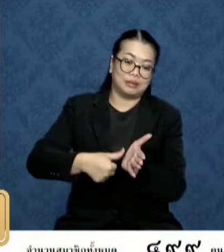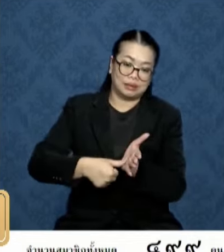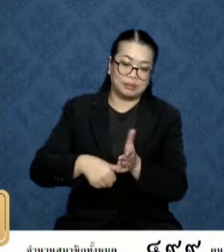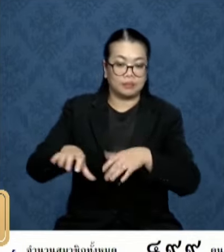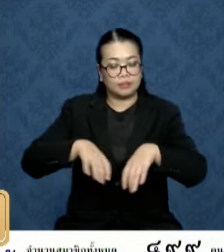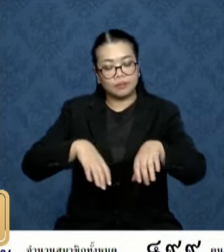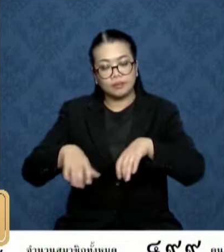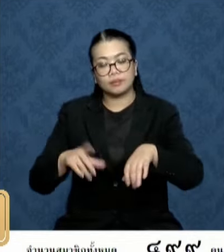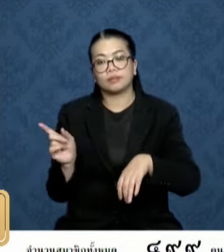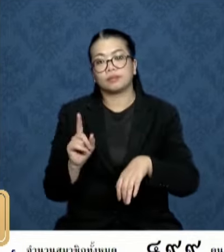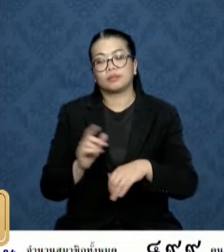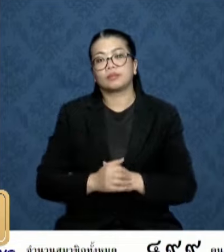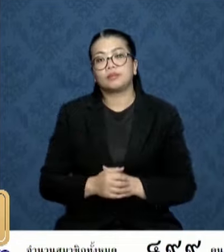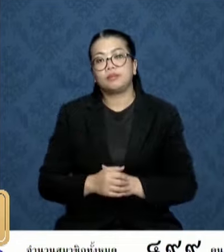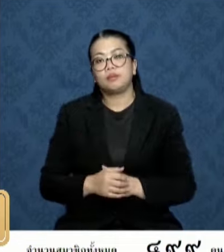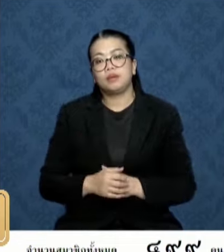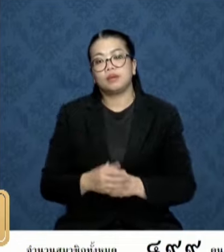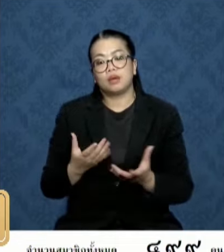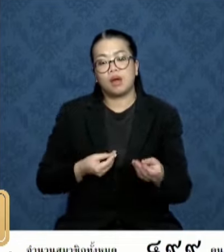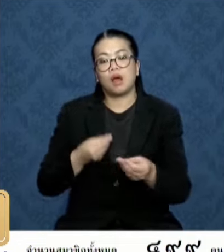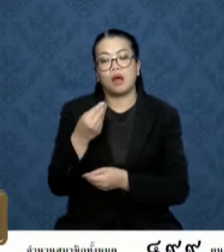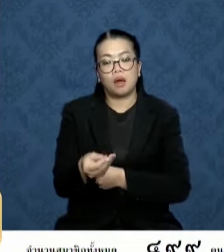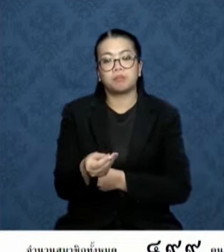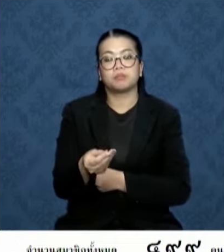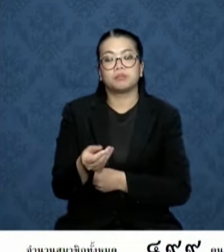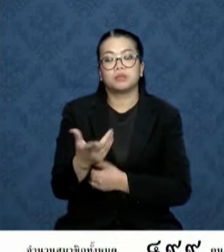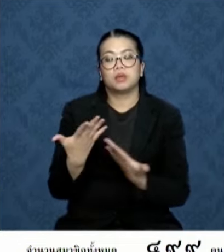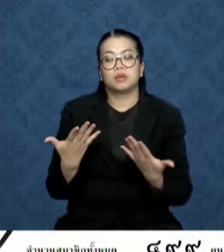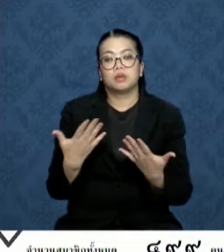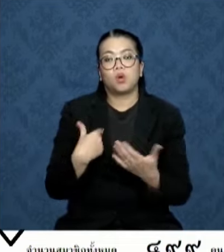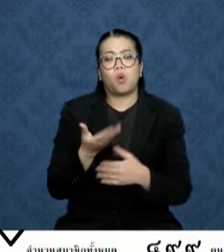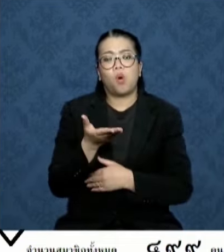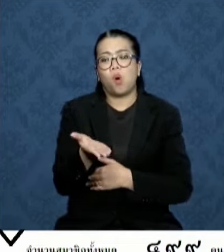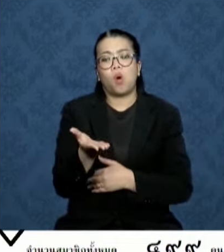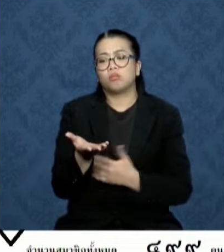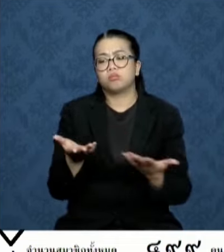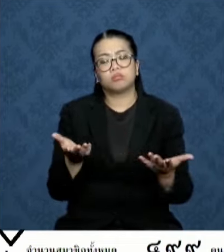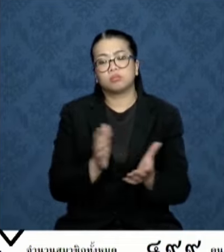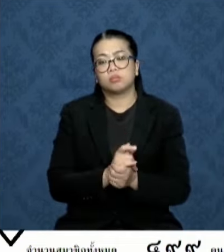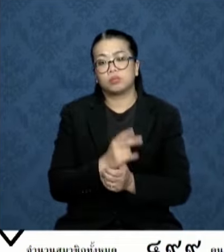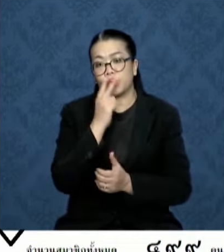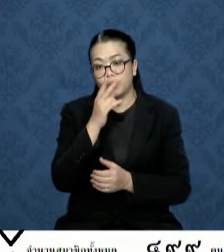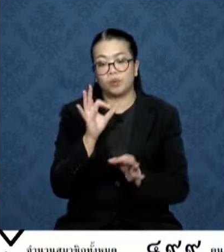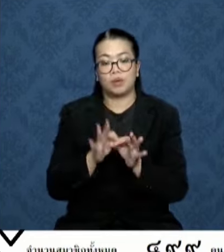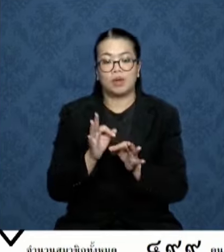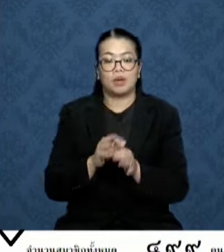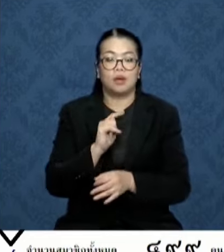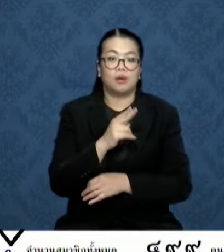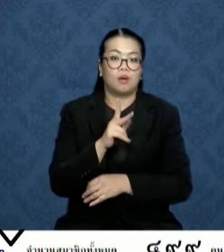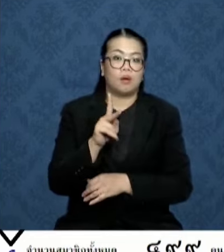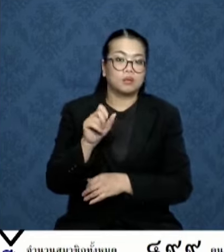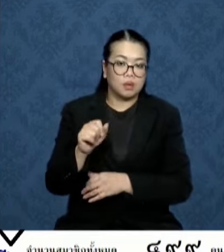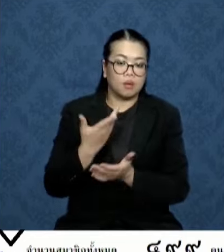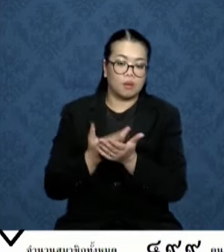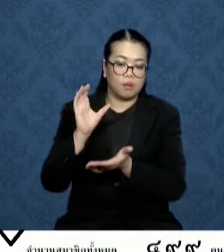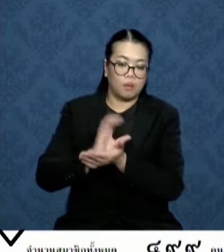สัมานนั้นได้รกชดใช้แค่เพีง เสร็เอา weap ครัห่างใกล้จทขอไปมากถาดูท.ก.2ครับของกบ